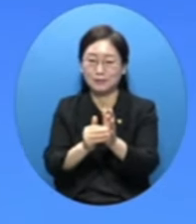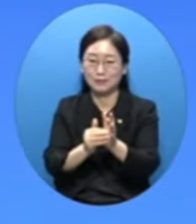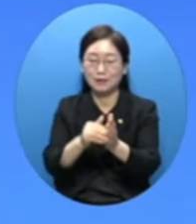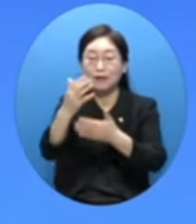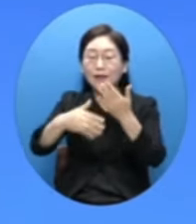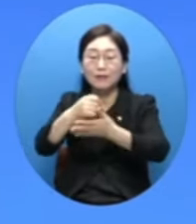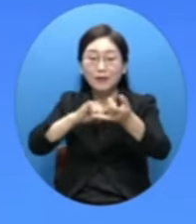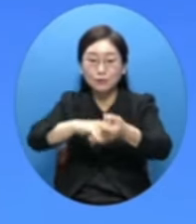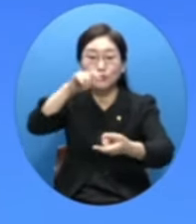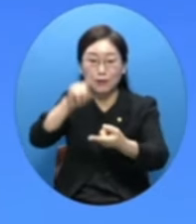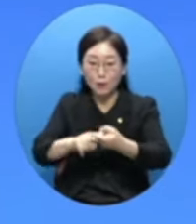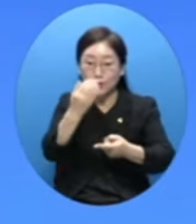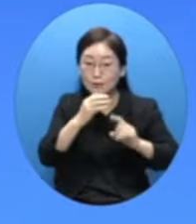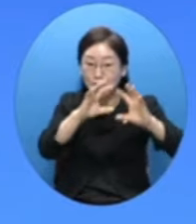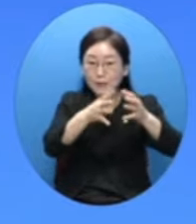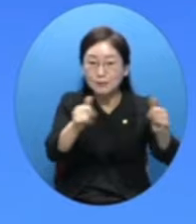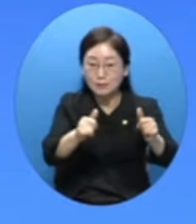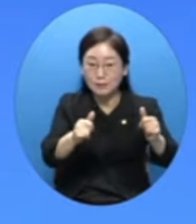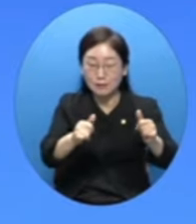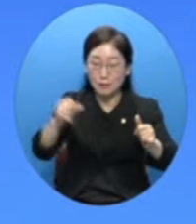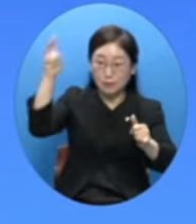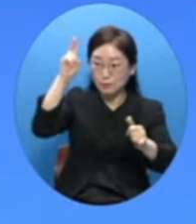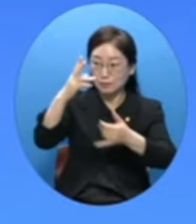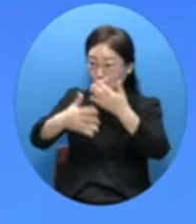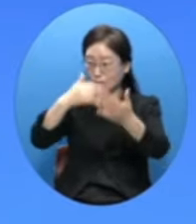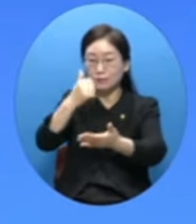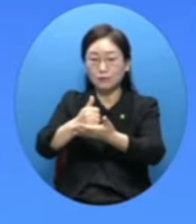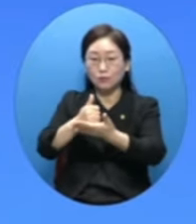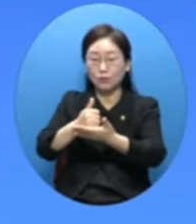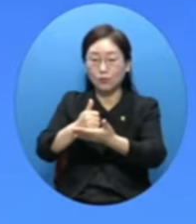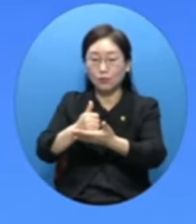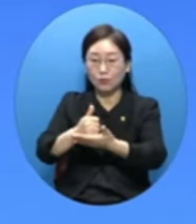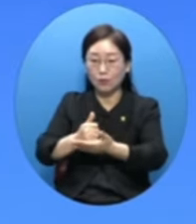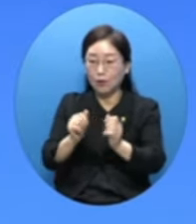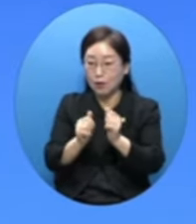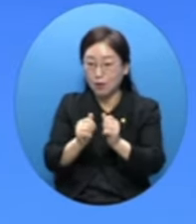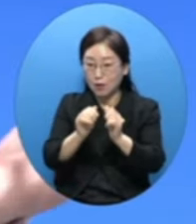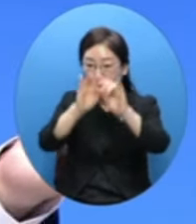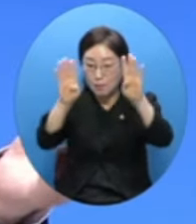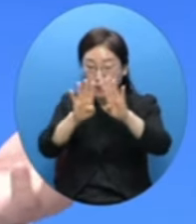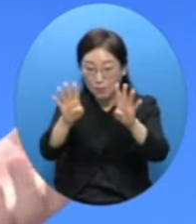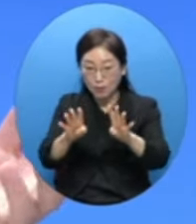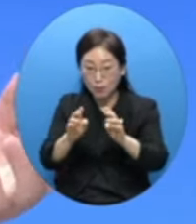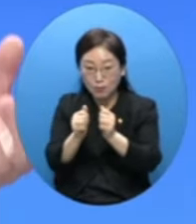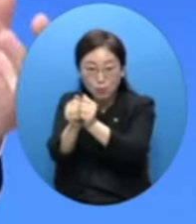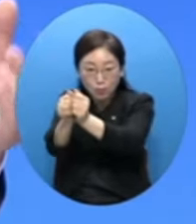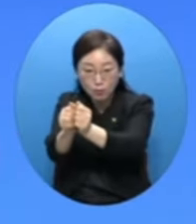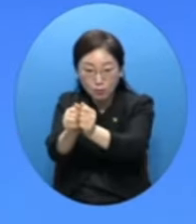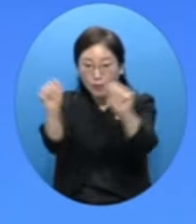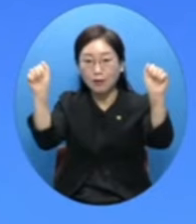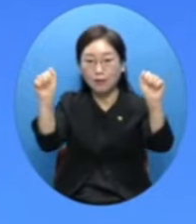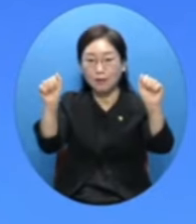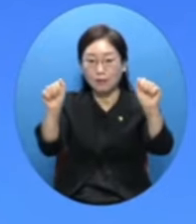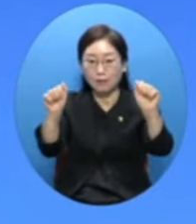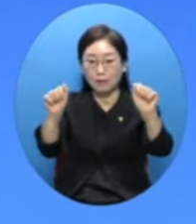하나님의 약속대로 이스라엘 백성을 갑자기 하나님께서 바벨론 포에서 풀어주셨습니다